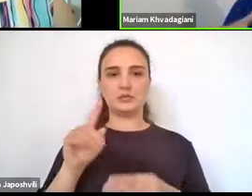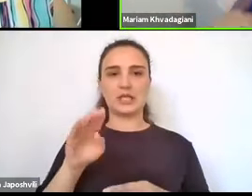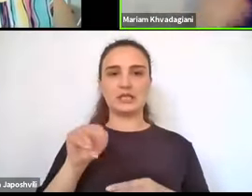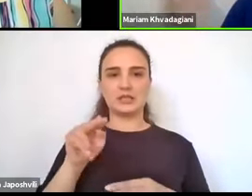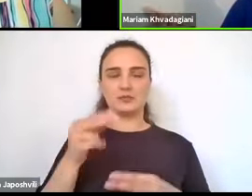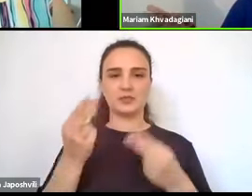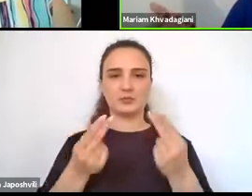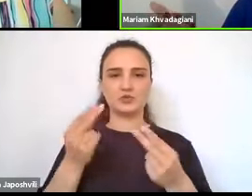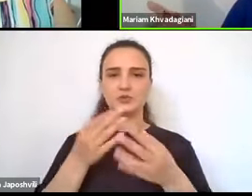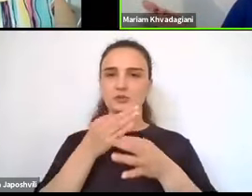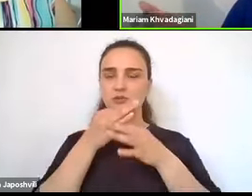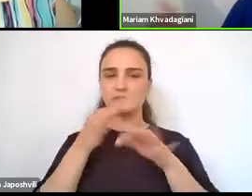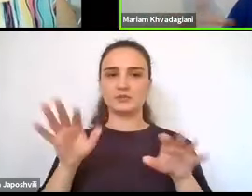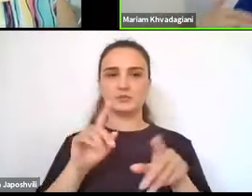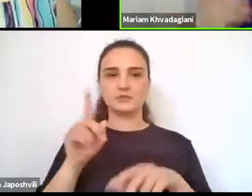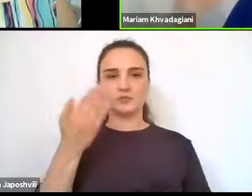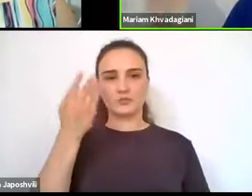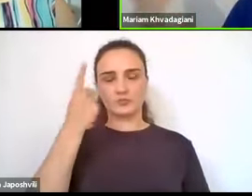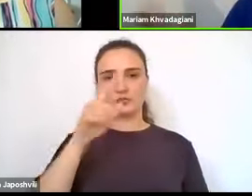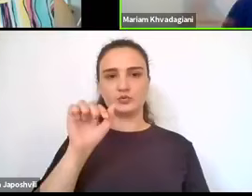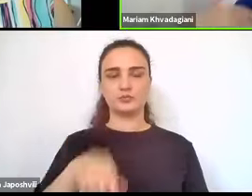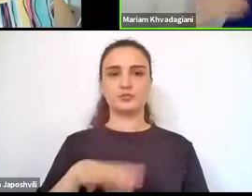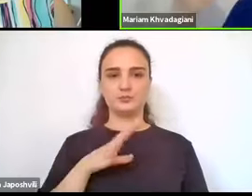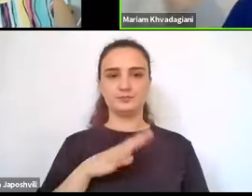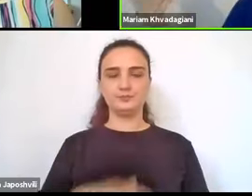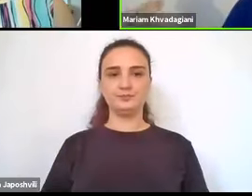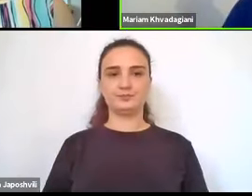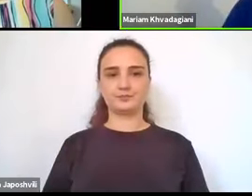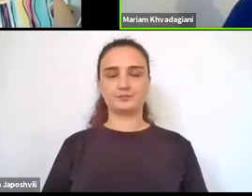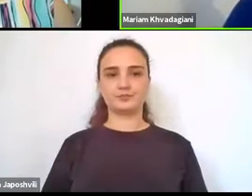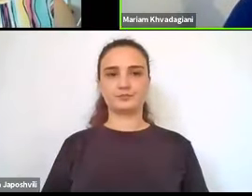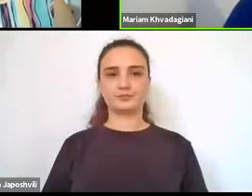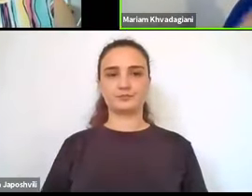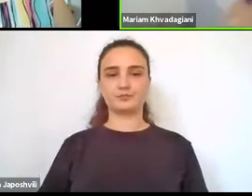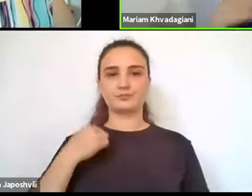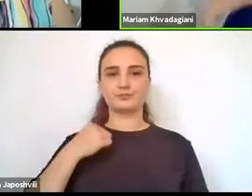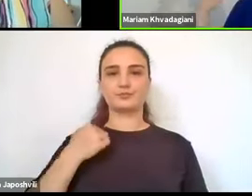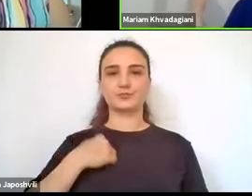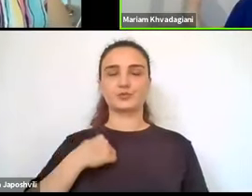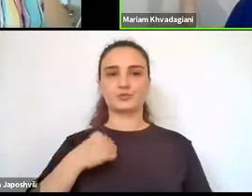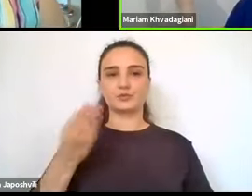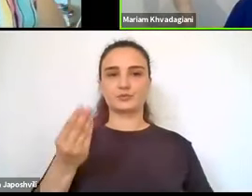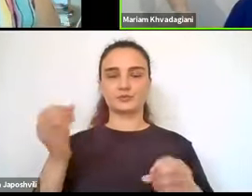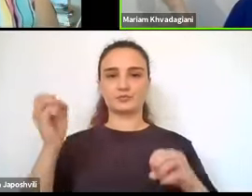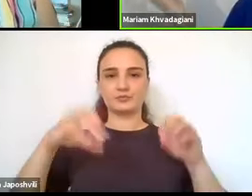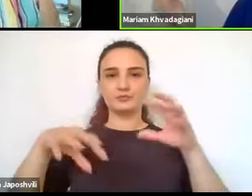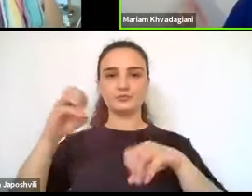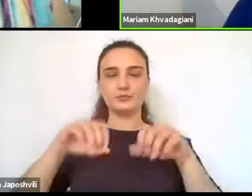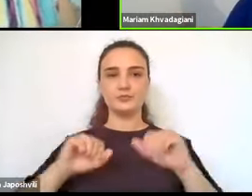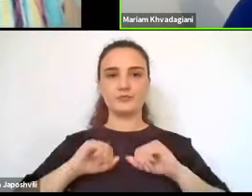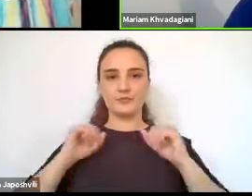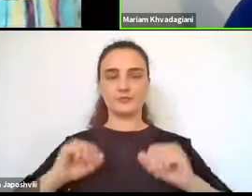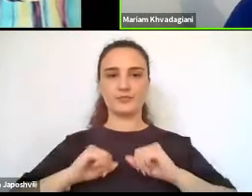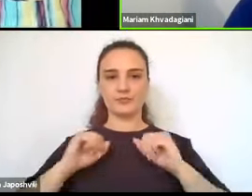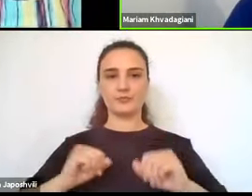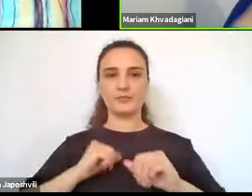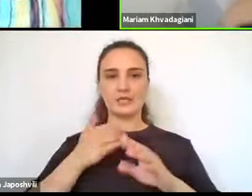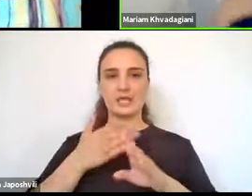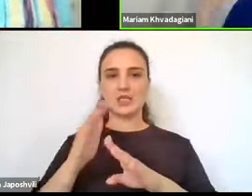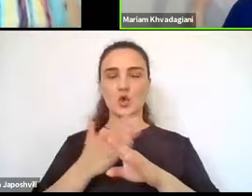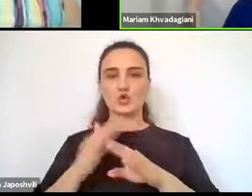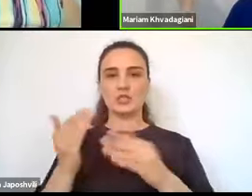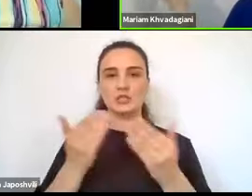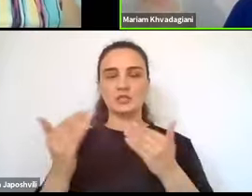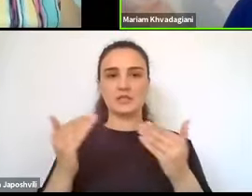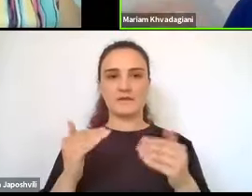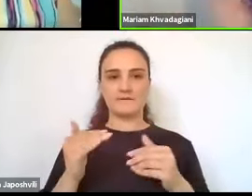თამაში? ნებისმიერი ასე თქვენ მოიფიქრებთ, შეიძლება იყოს ჩაყრილი აბაზანაში სათამაშოები, რომლითაც ვცდილობ კატეგორიზაცია ვასწავლო და უშუალოდ